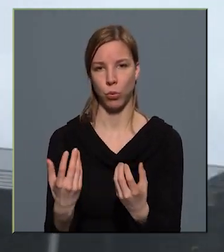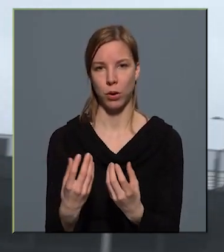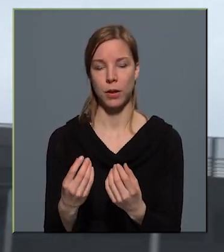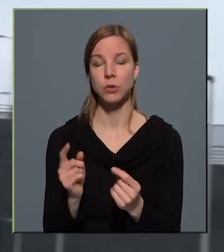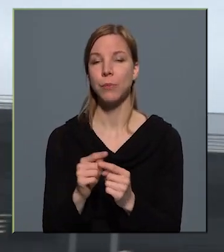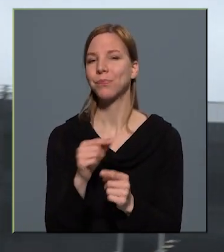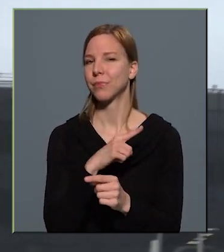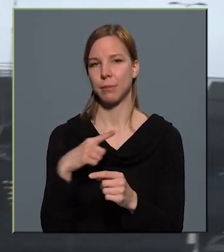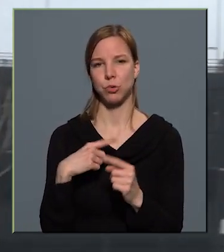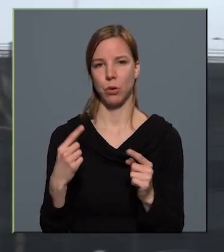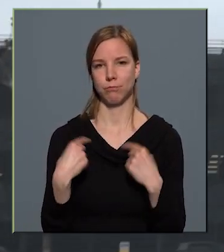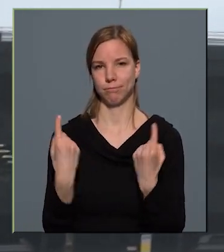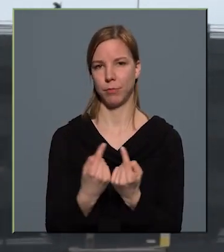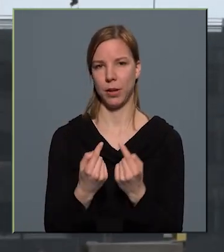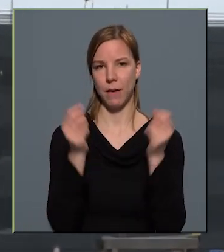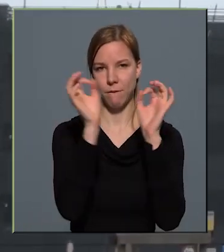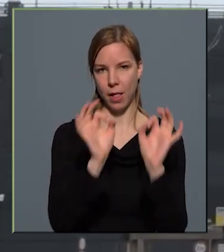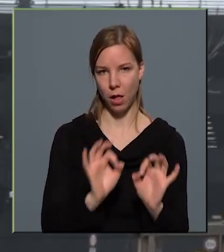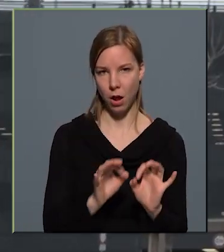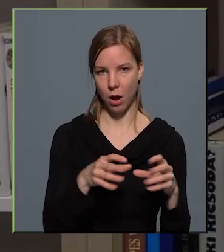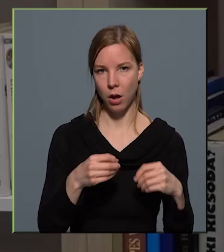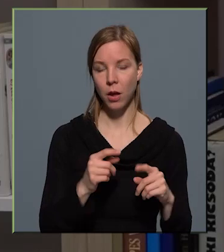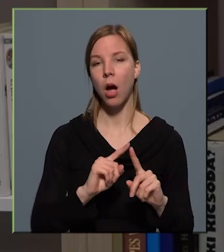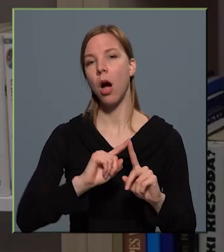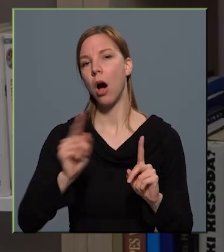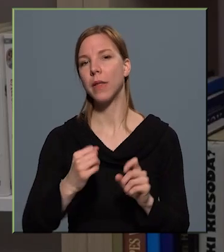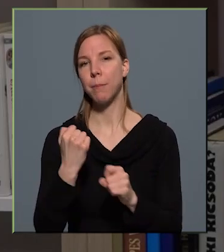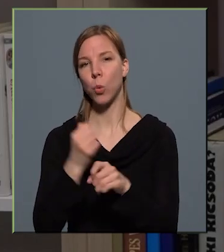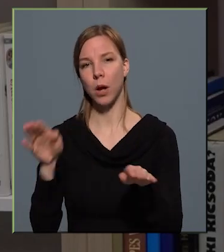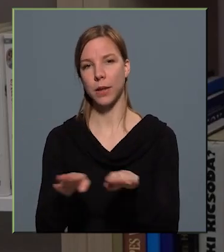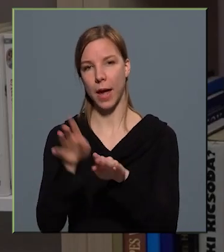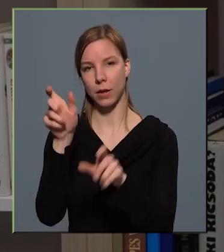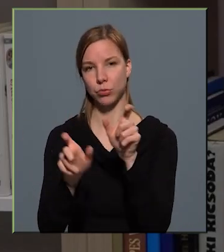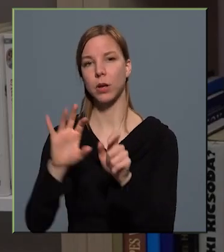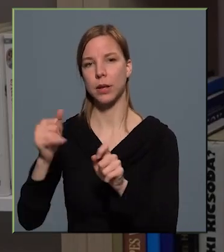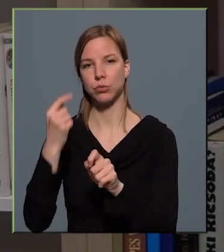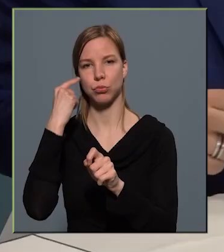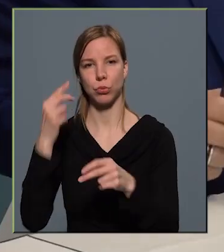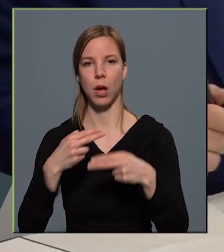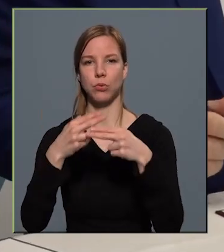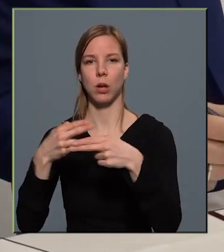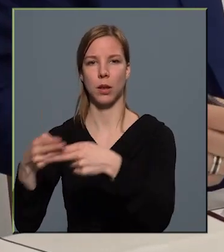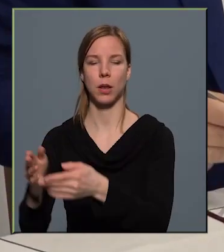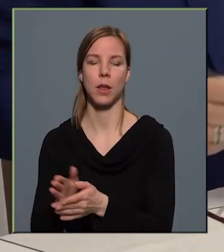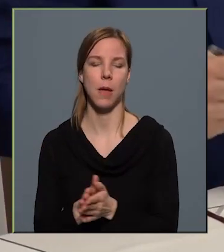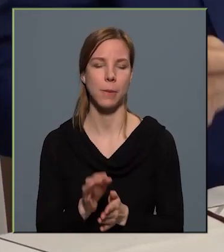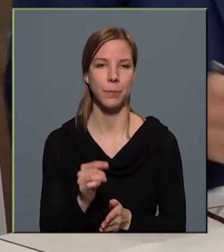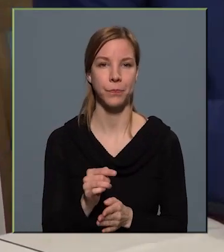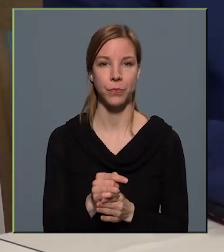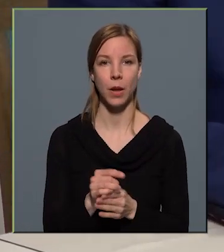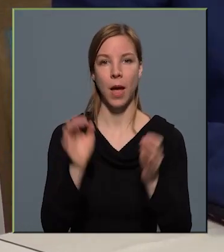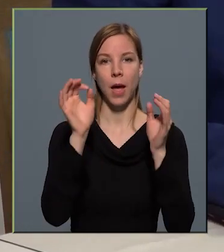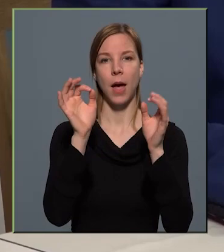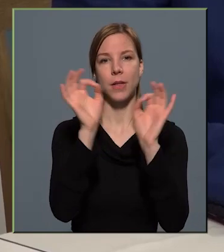nem csak mi, mint vállalat, hanem a vállalat munkatársai is tudnak segíteni, úgyhogy erre ösztönzük őket is. A cégcsoport 10